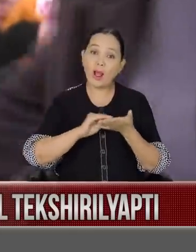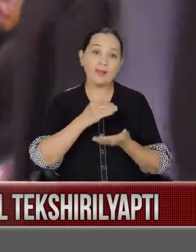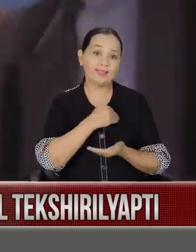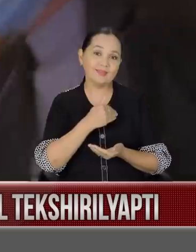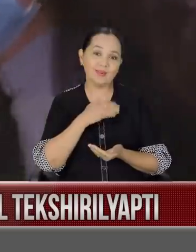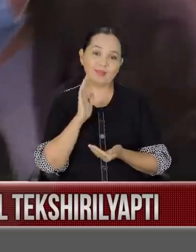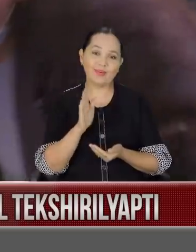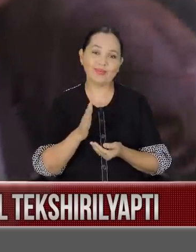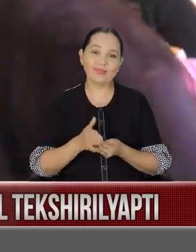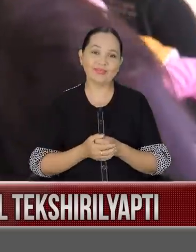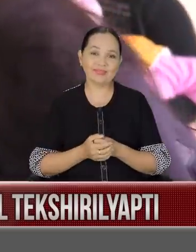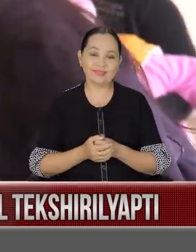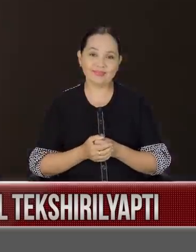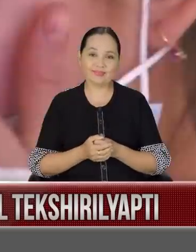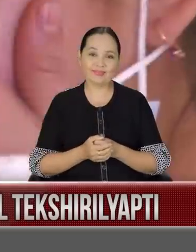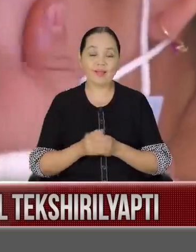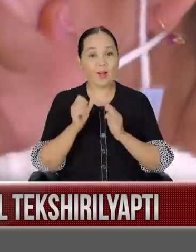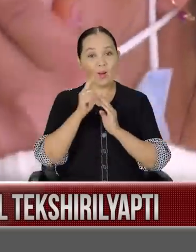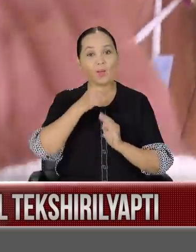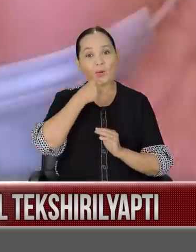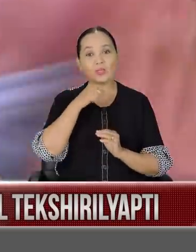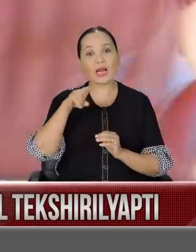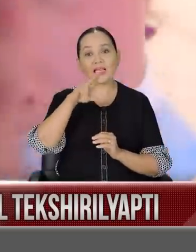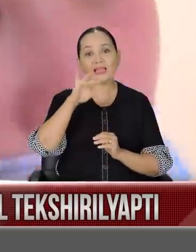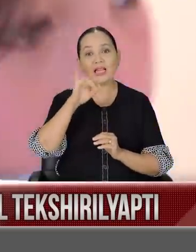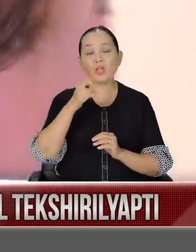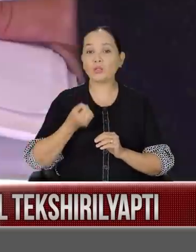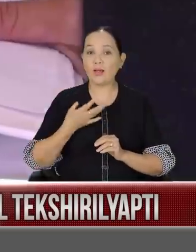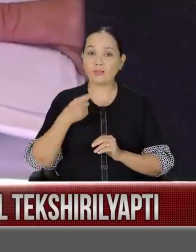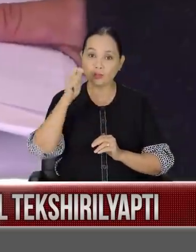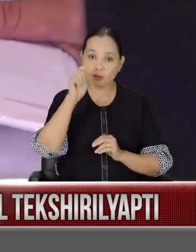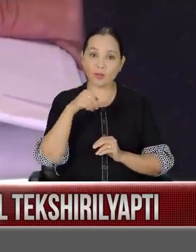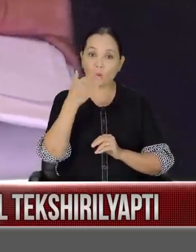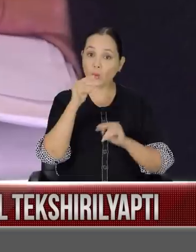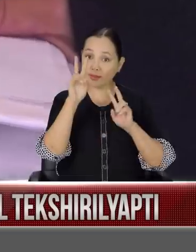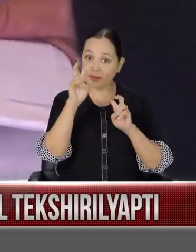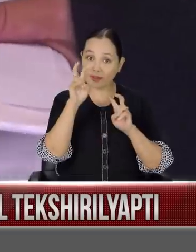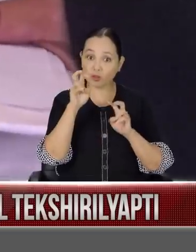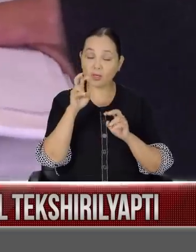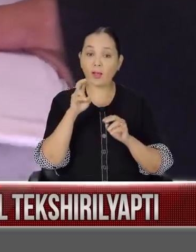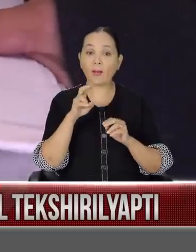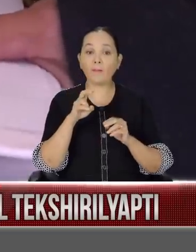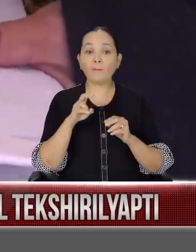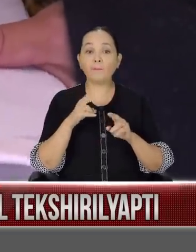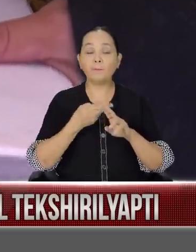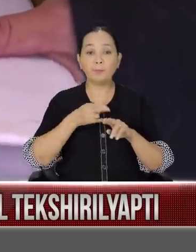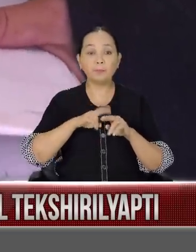mi boğuluşmasın? Vay asalim. 11 yaşlı Dilnoza ise Andijondan kelgan onun taşkisi.